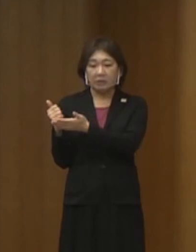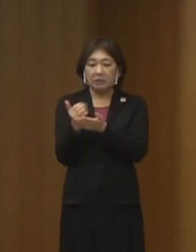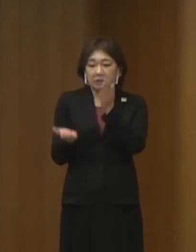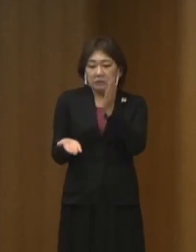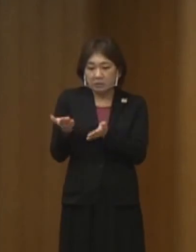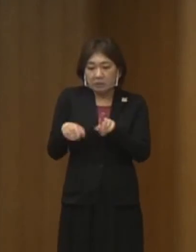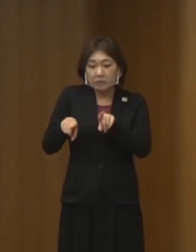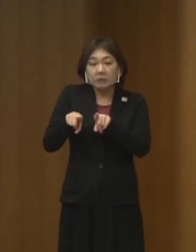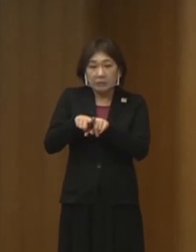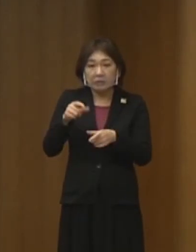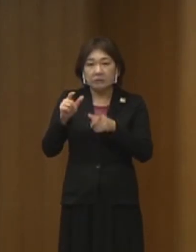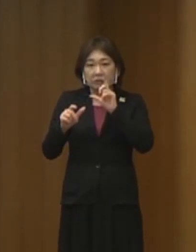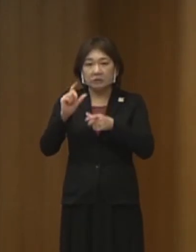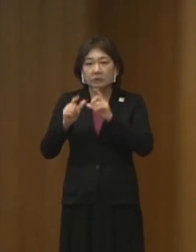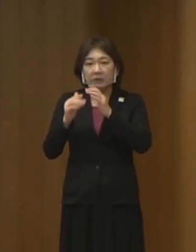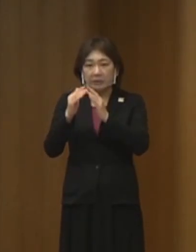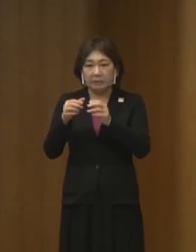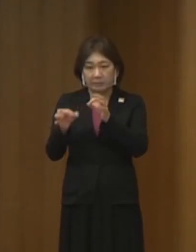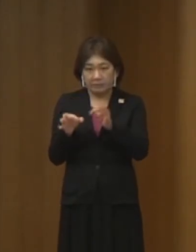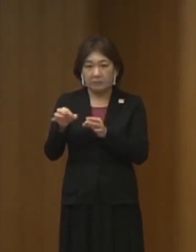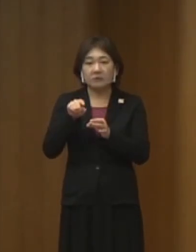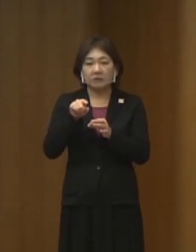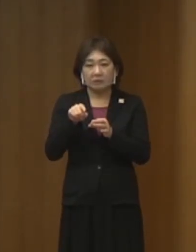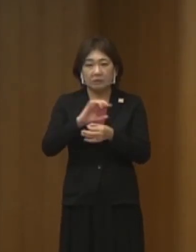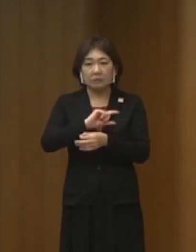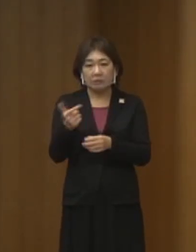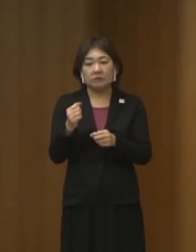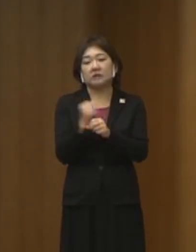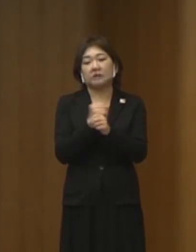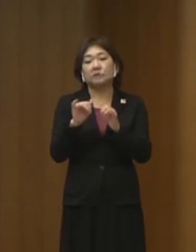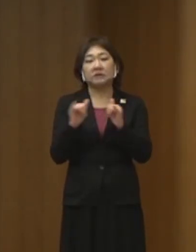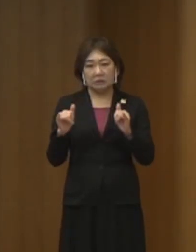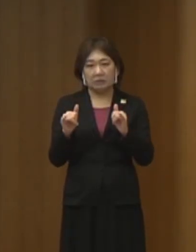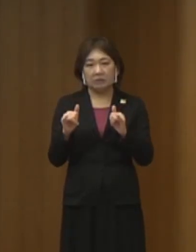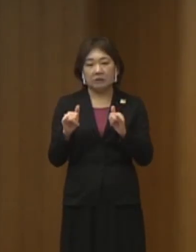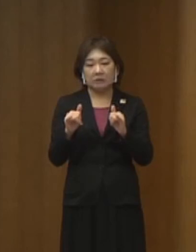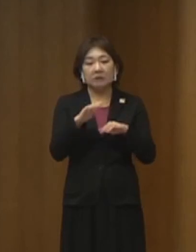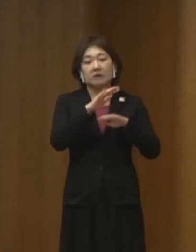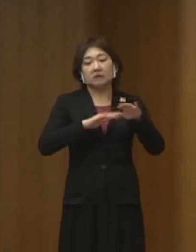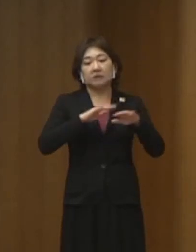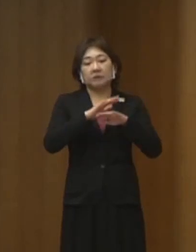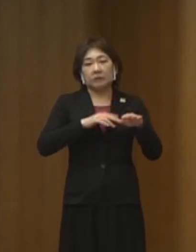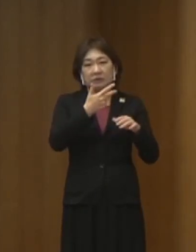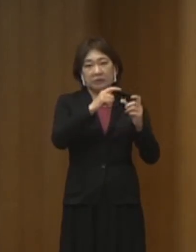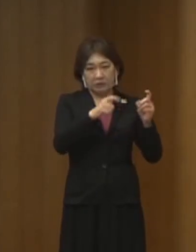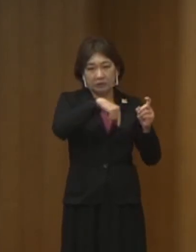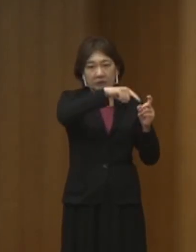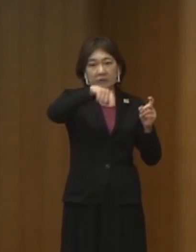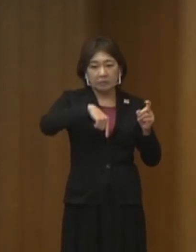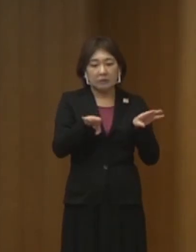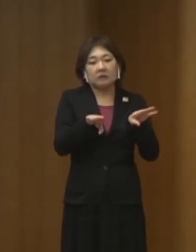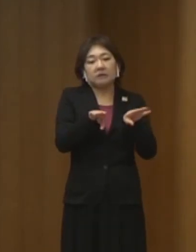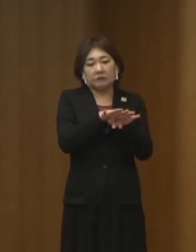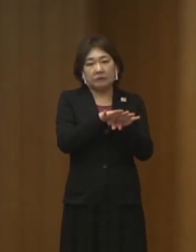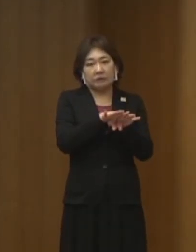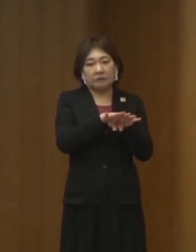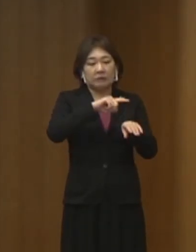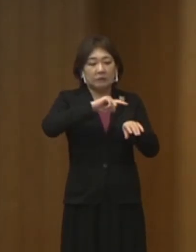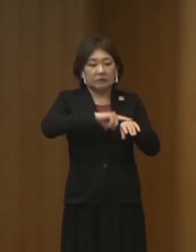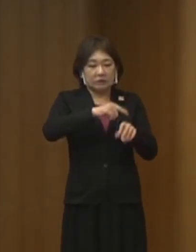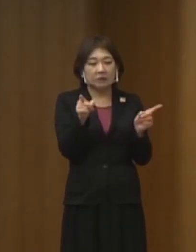はじめとした事業者の皆様には、これは札幌でございますけれども、休業要請、時間短縮等